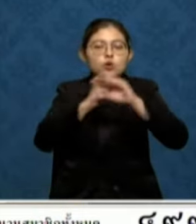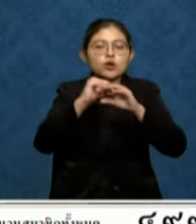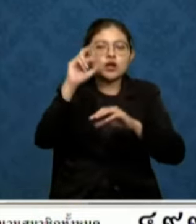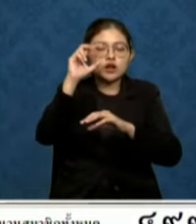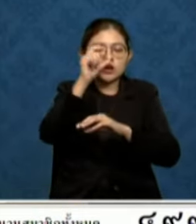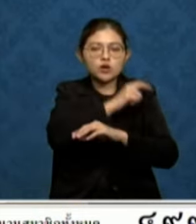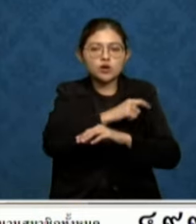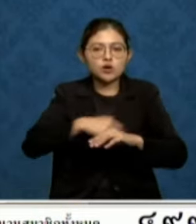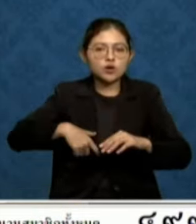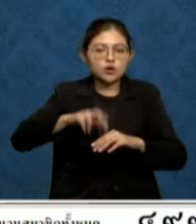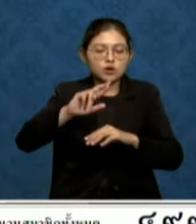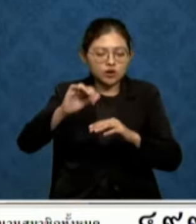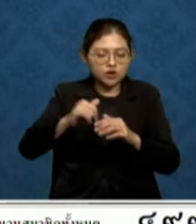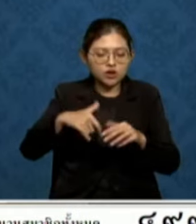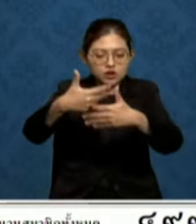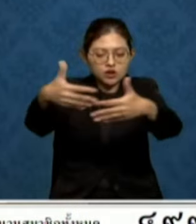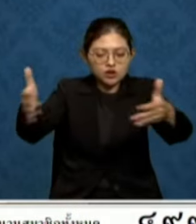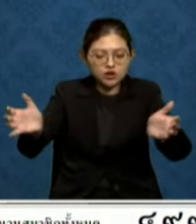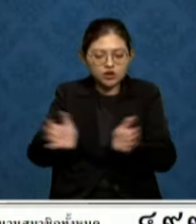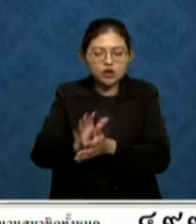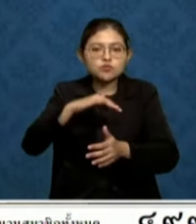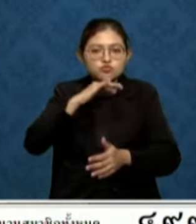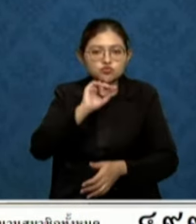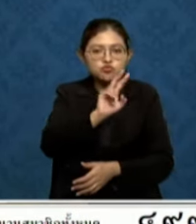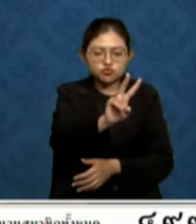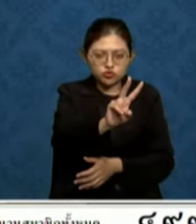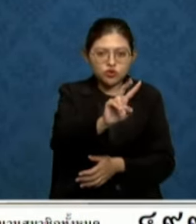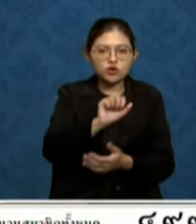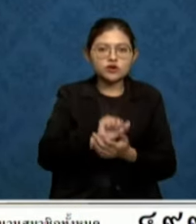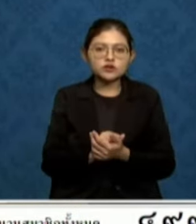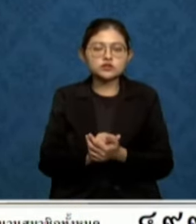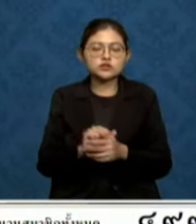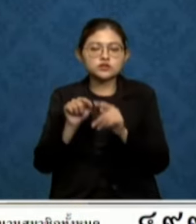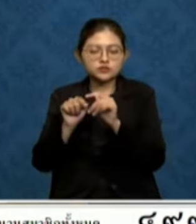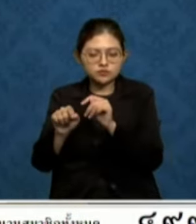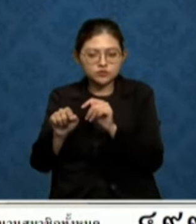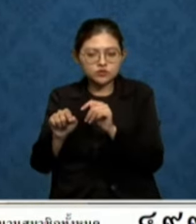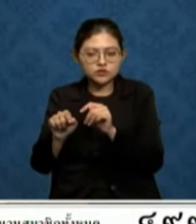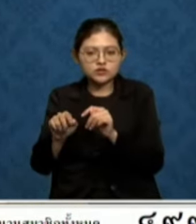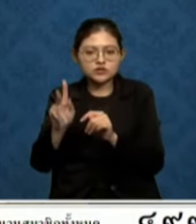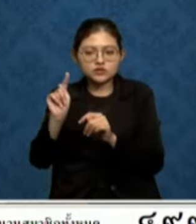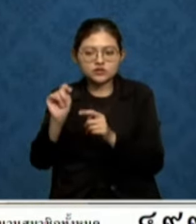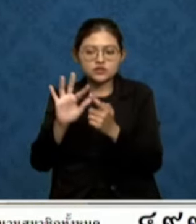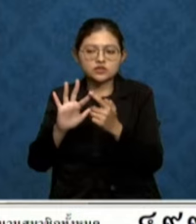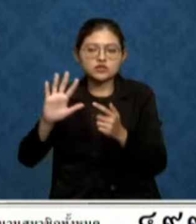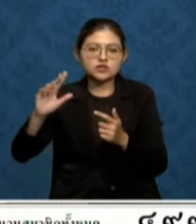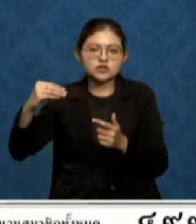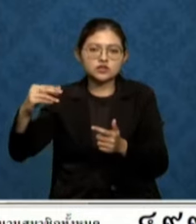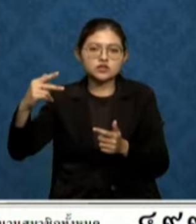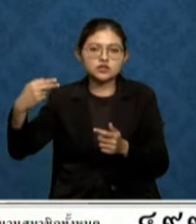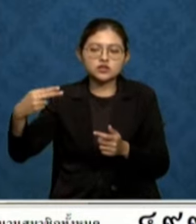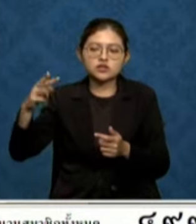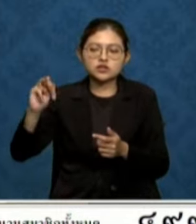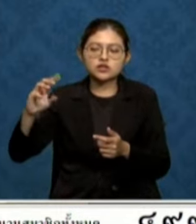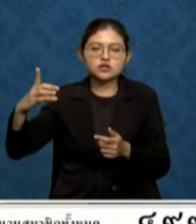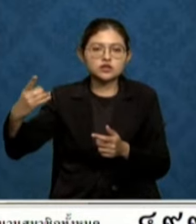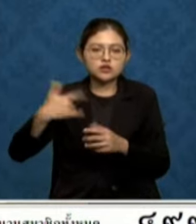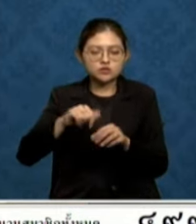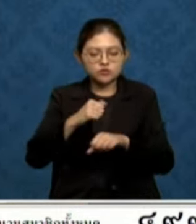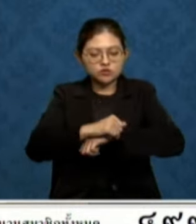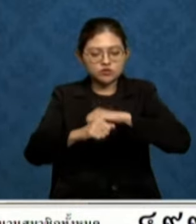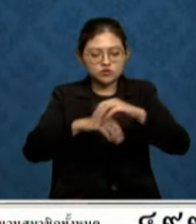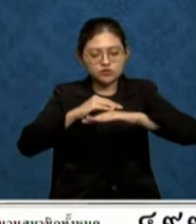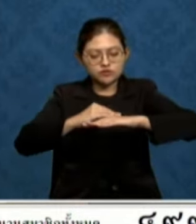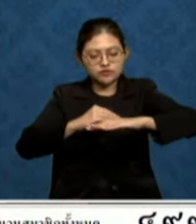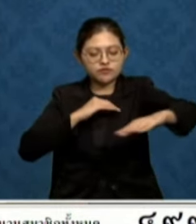ราชดำริในพื้นที่หมู่ที่2ตำบลตะโหมดอำเภอตะโหมดซึ่งมีระยะทางในการก่อสร้างจำนวน6กิโลเม